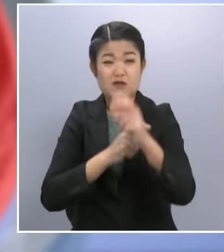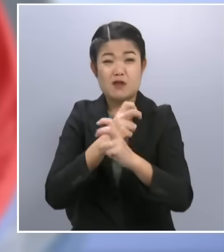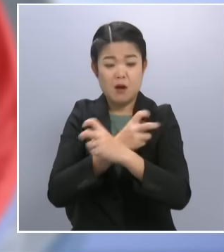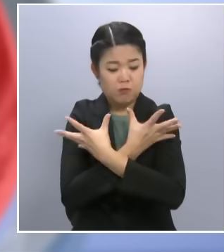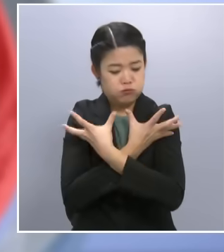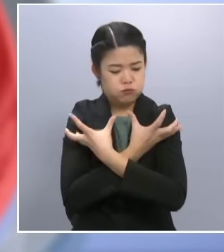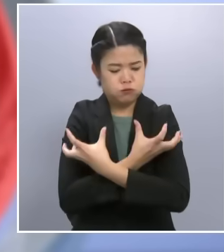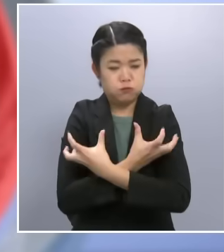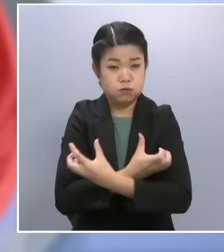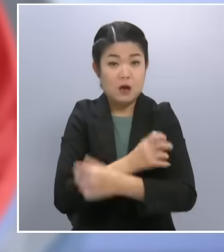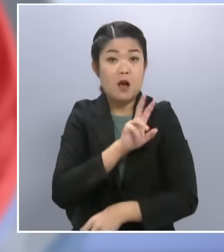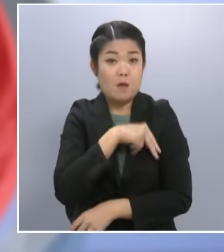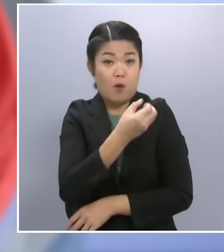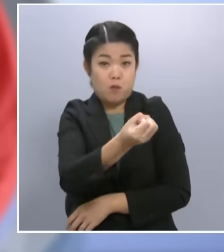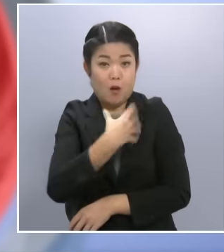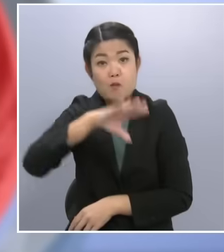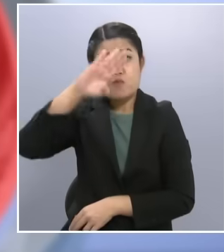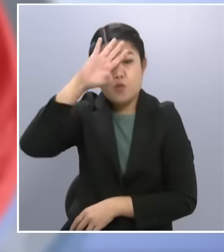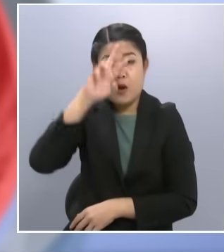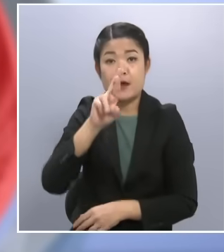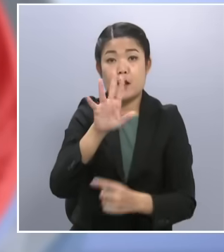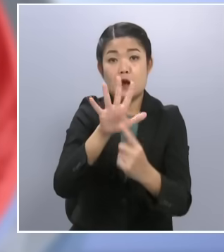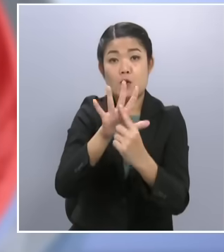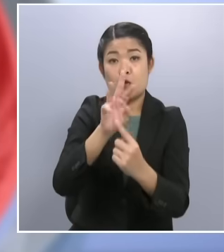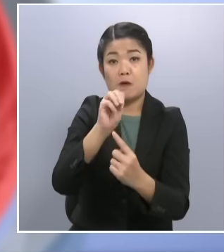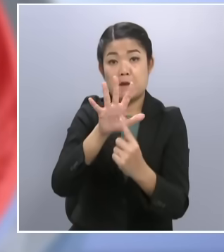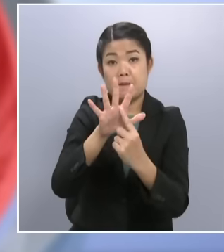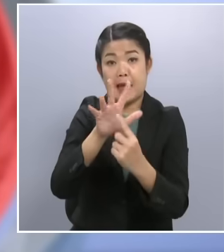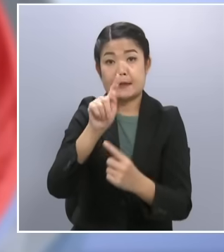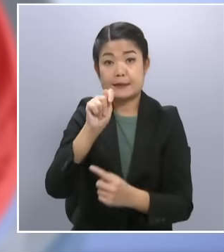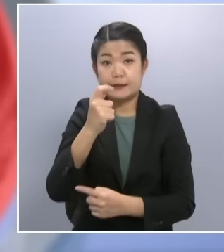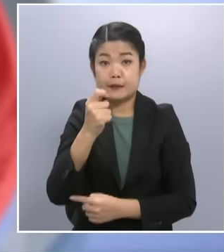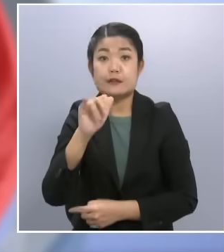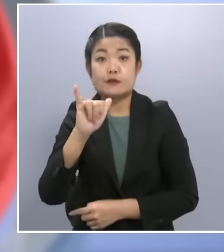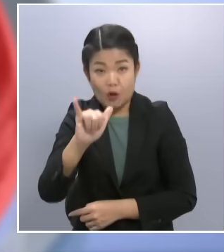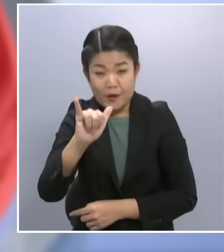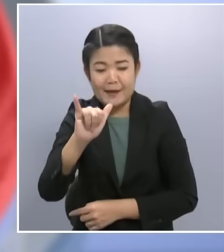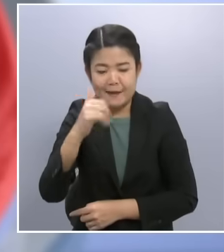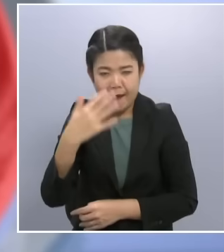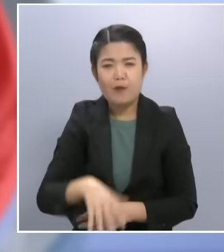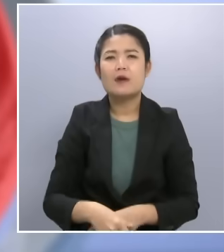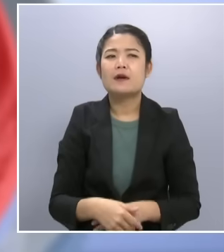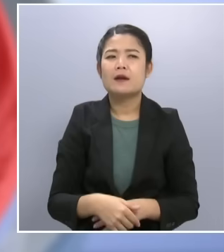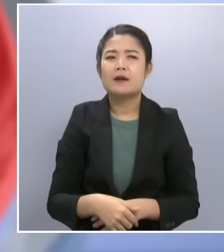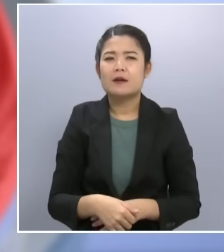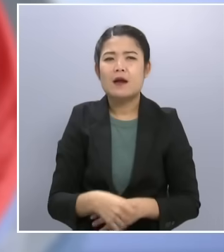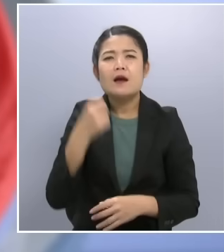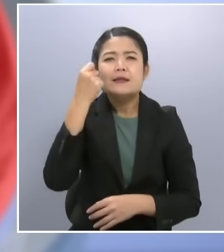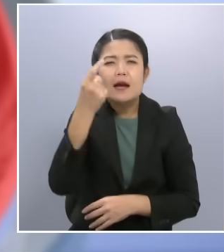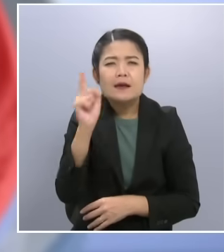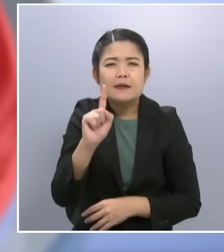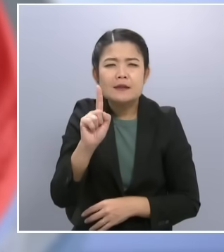แต่คุณหมอก็บอกว่าเธอเองเนี่ยเป็นรูมาตอยด์ซึ่งหลังจากนั้นเนี่ยเข้าใจได้ว่ามีการเหมือนกับ